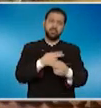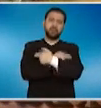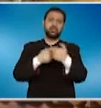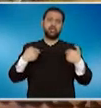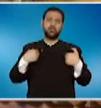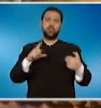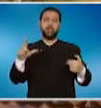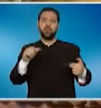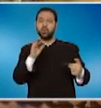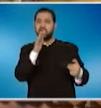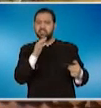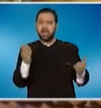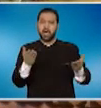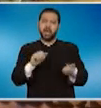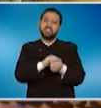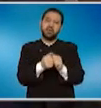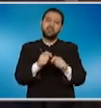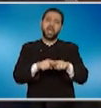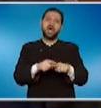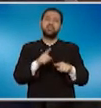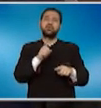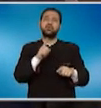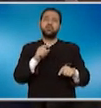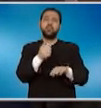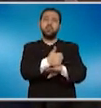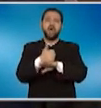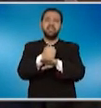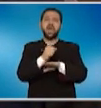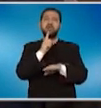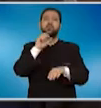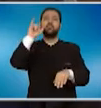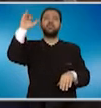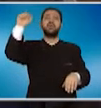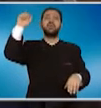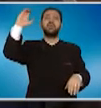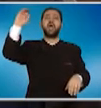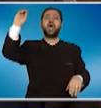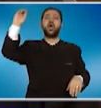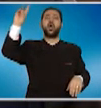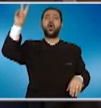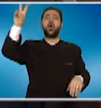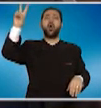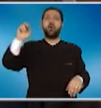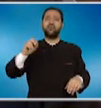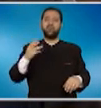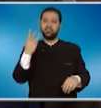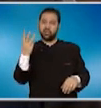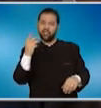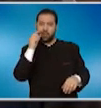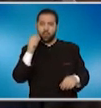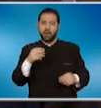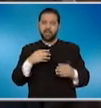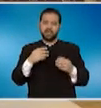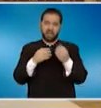lui Israel. Cel care s-a luptat cu Iacob. Îngerul care s-a luptat cu Iacob, cei trei oameni de la stejarul